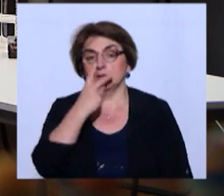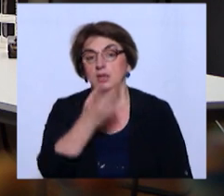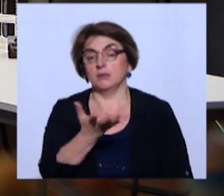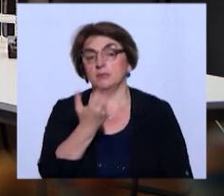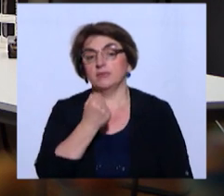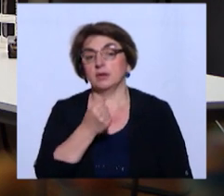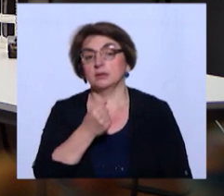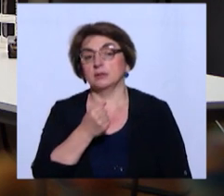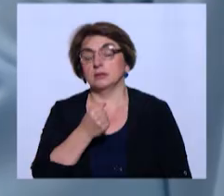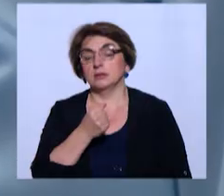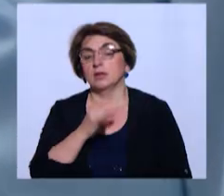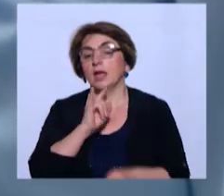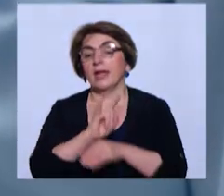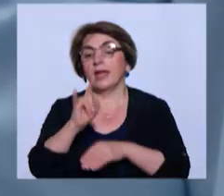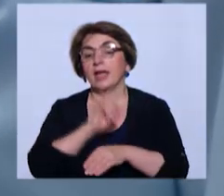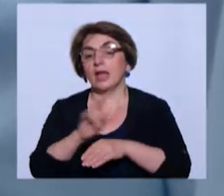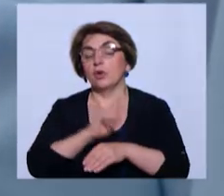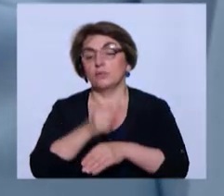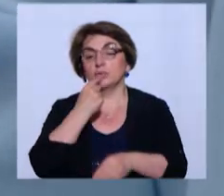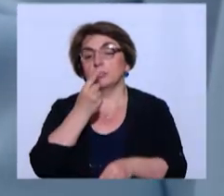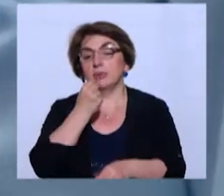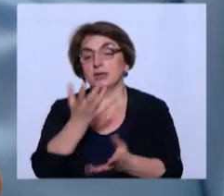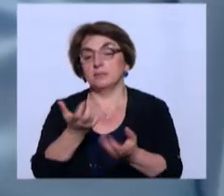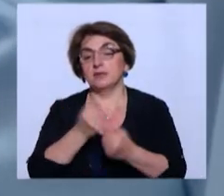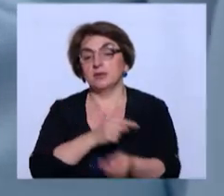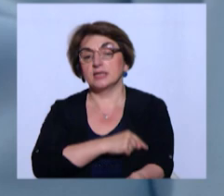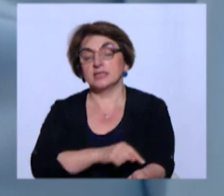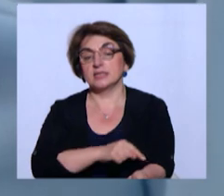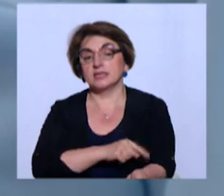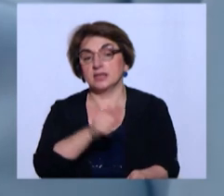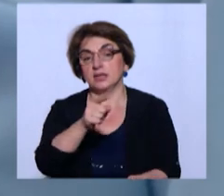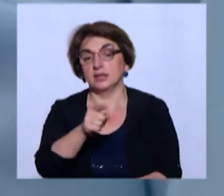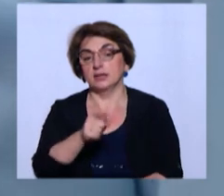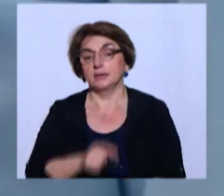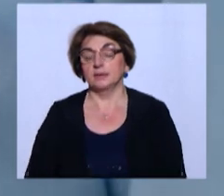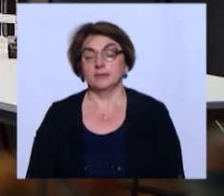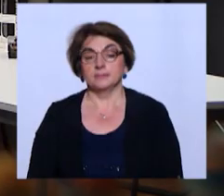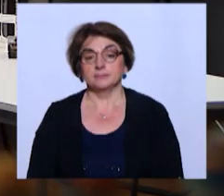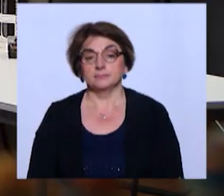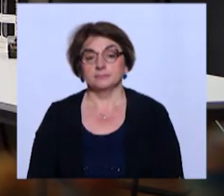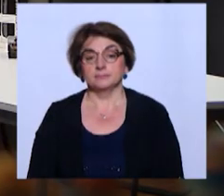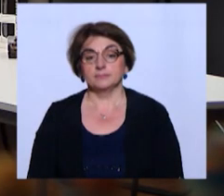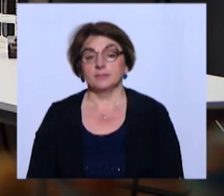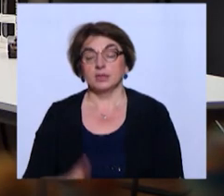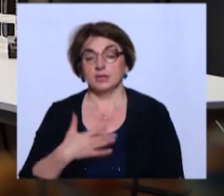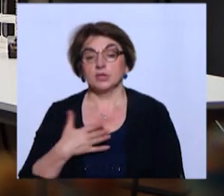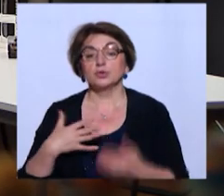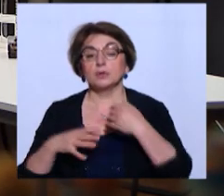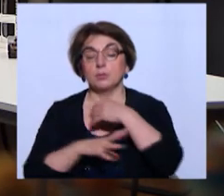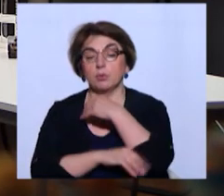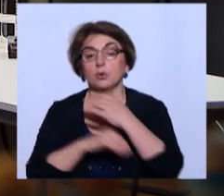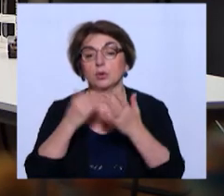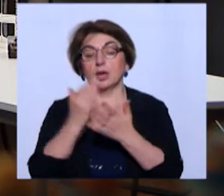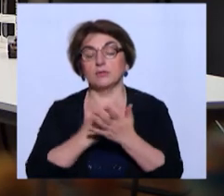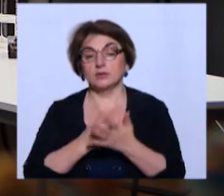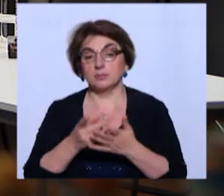როგორი ხასხასა წითელი ფერის ხსნარი მიიღება. ეს იყო ჩვენი ბოლო გაკვეთილი.